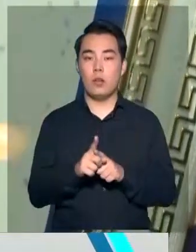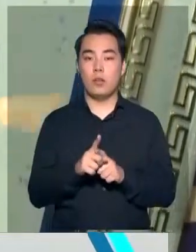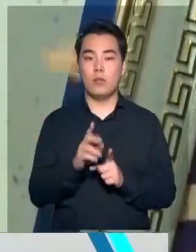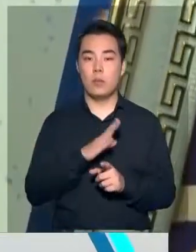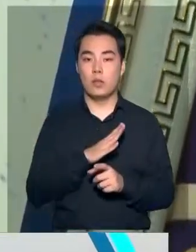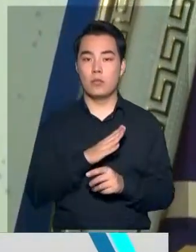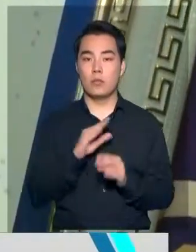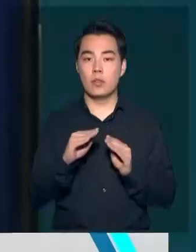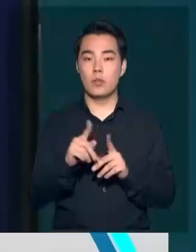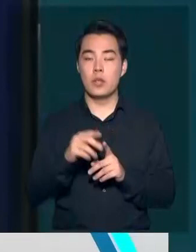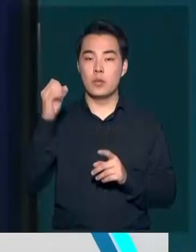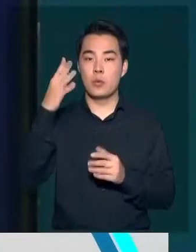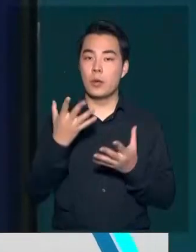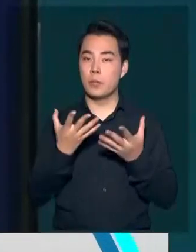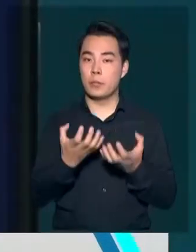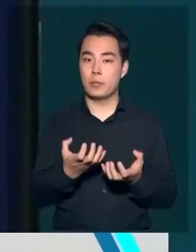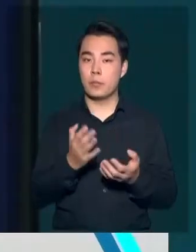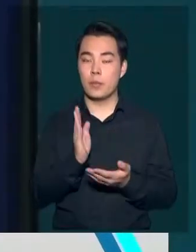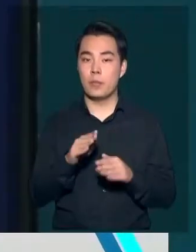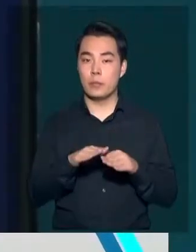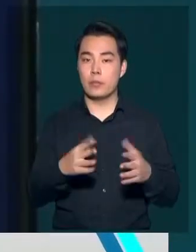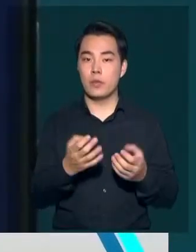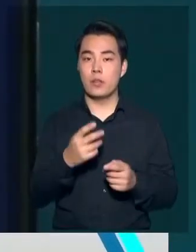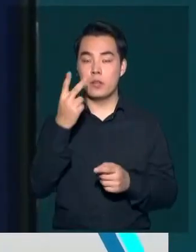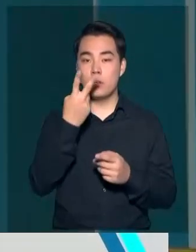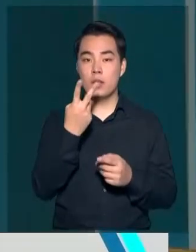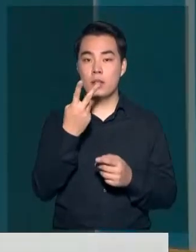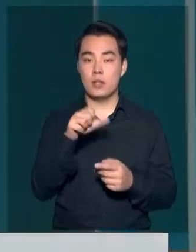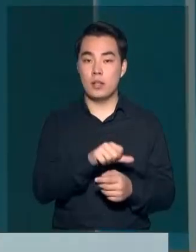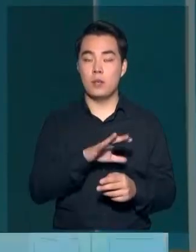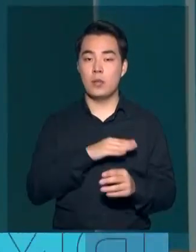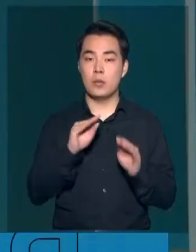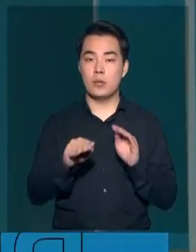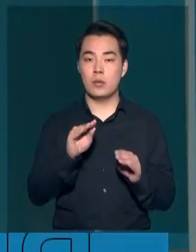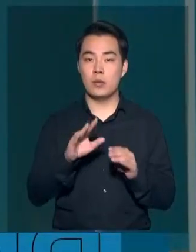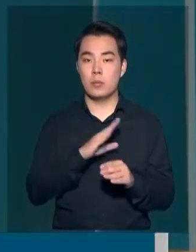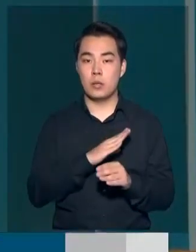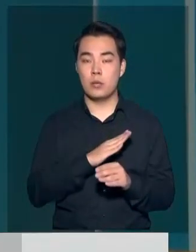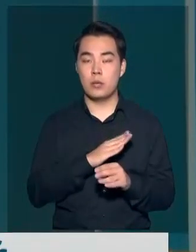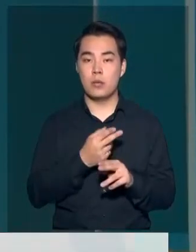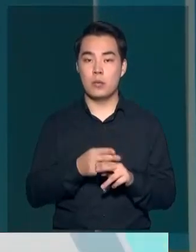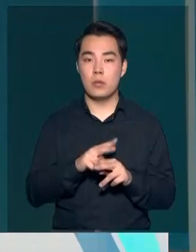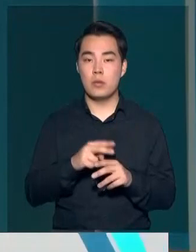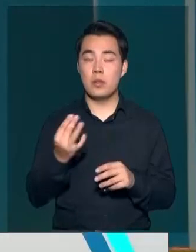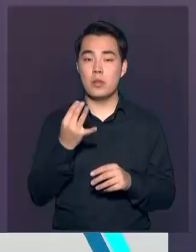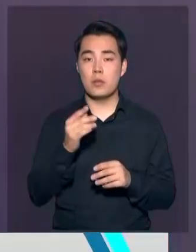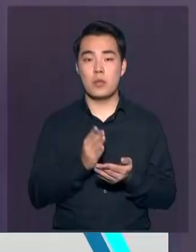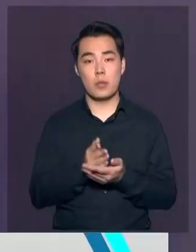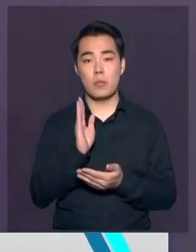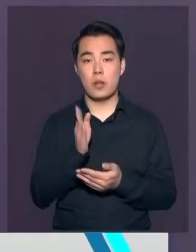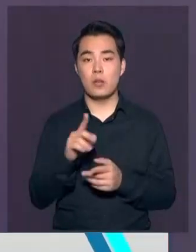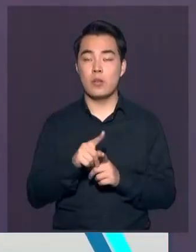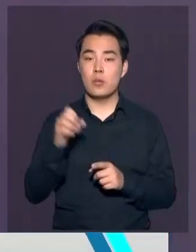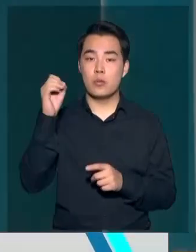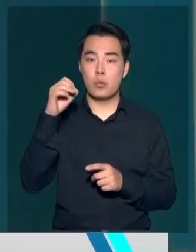которая работает на солнечных батареях. 2 недели я трудился над прототипом. Думаю, что это очень интересное направление. Солнце